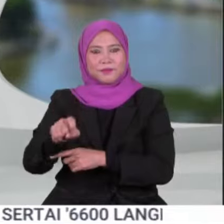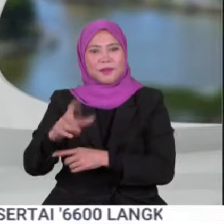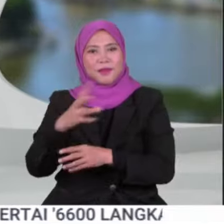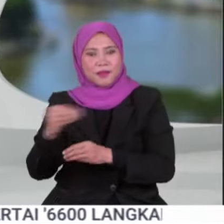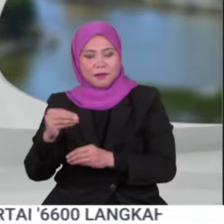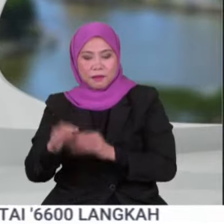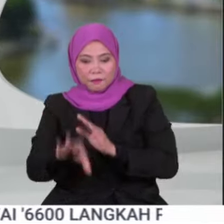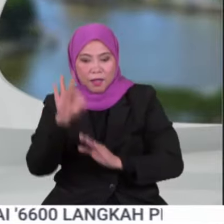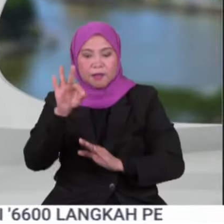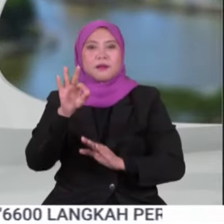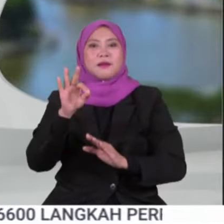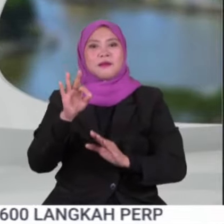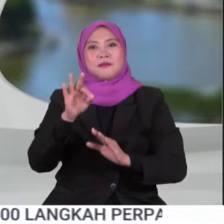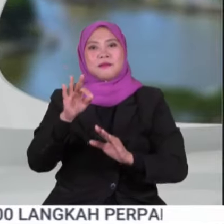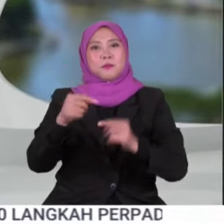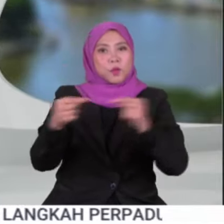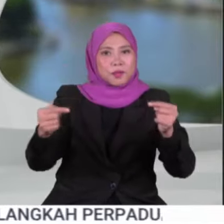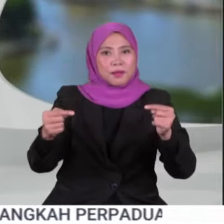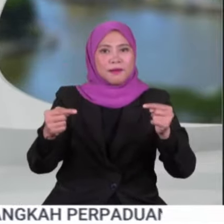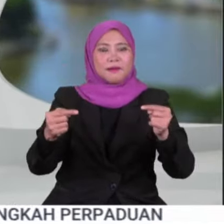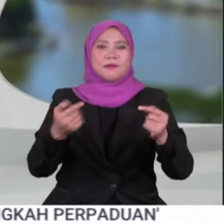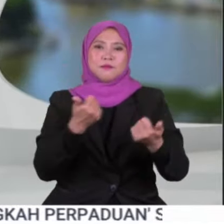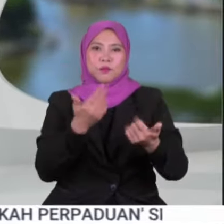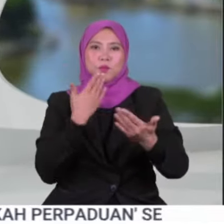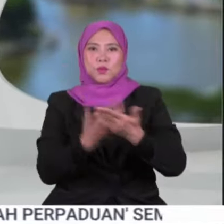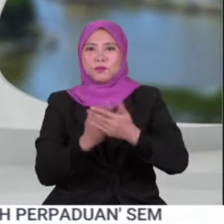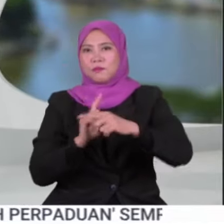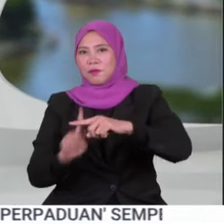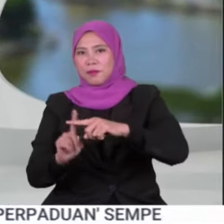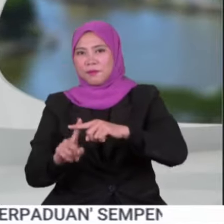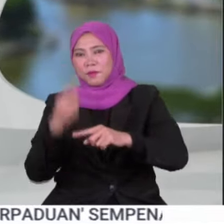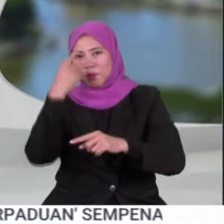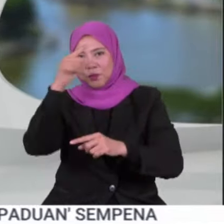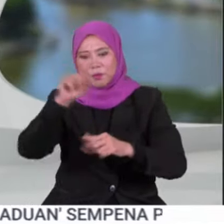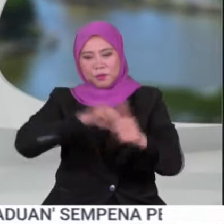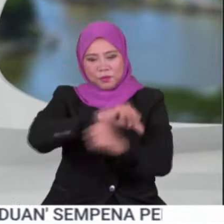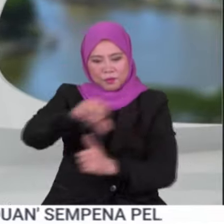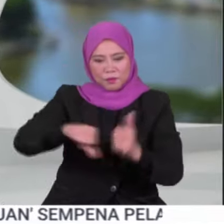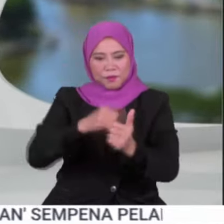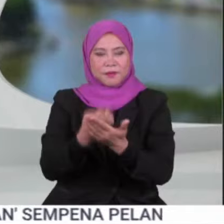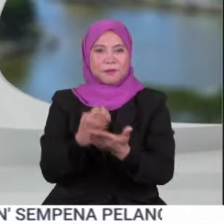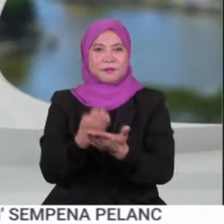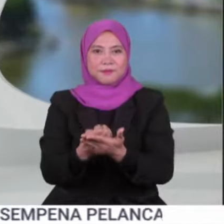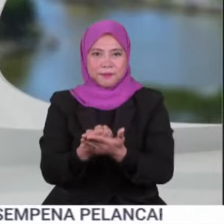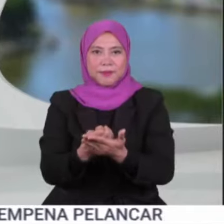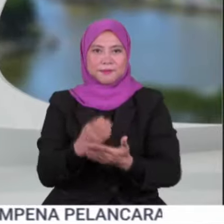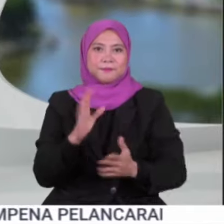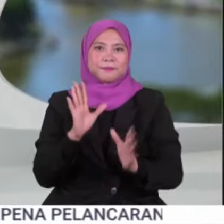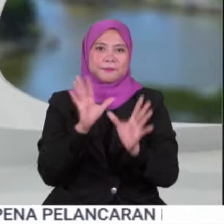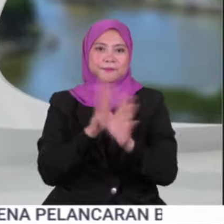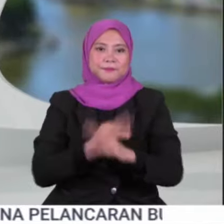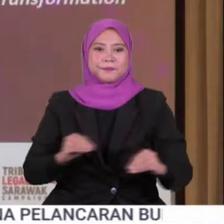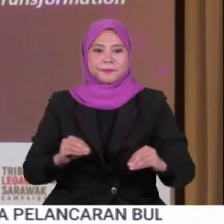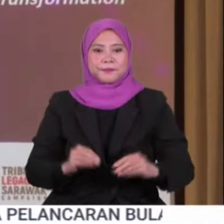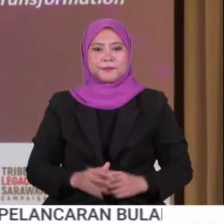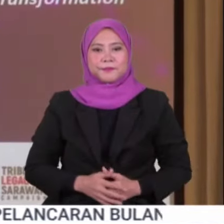menghasilkan penemuan berharga yang dapat memberi kesan positif kepada lanskap sosioekonomi rantau ini.